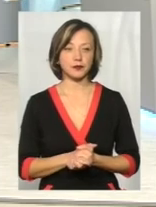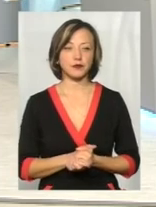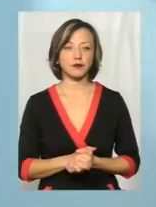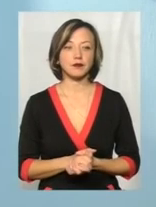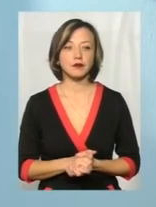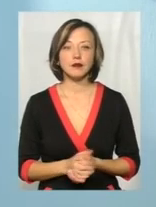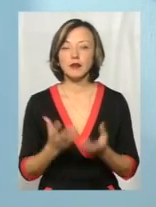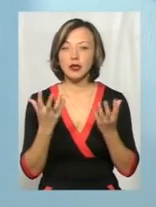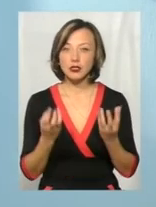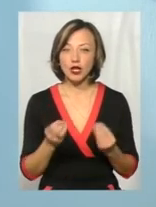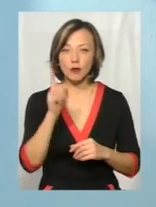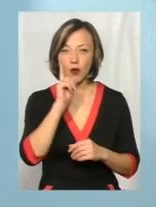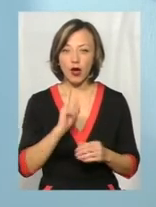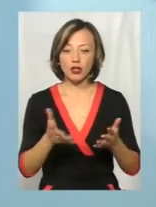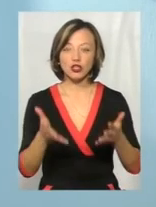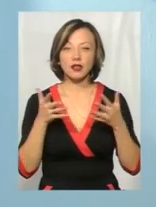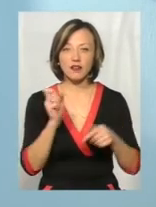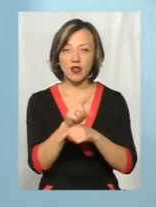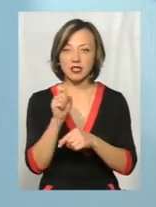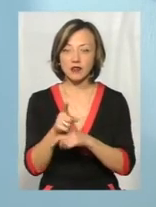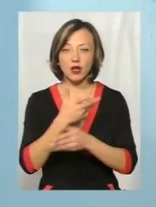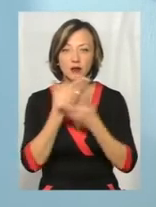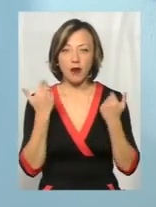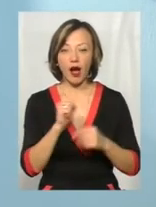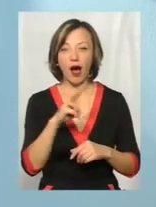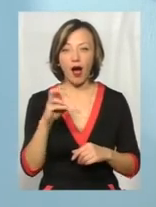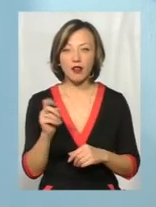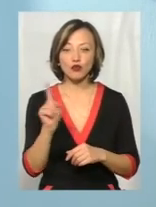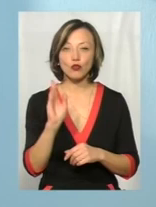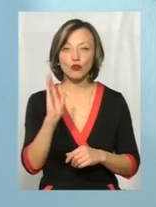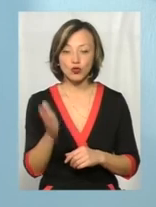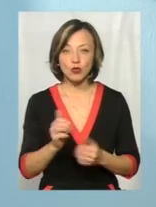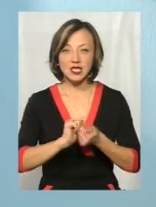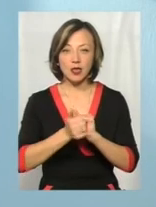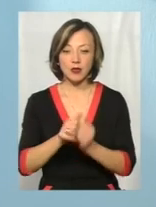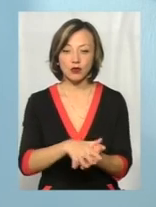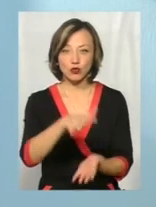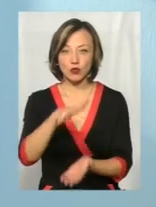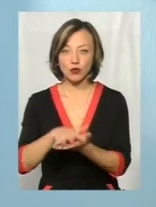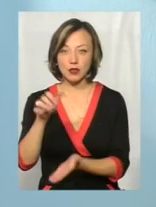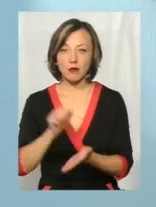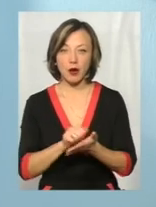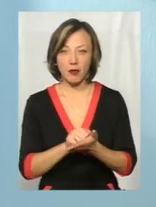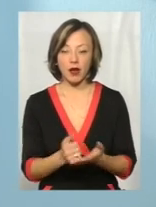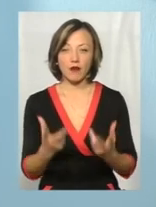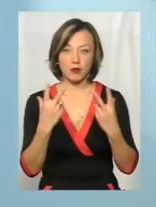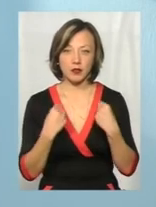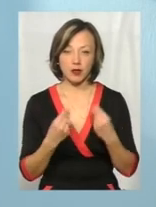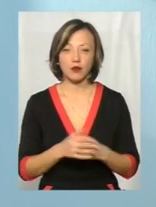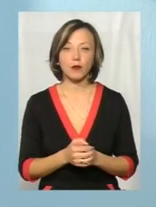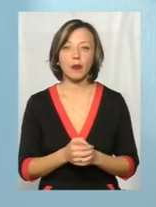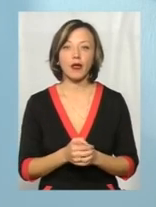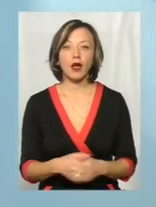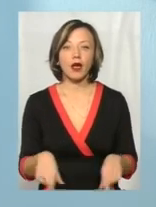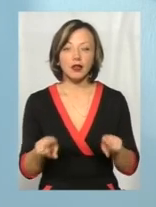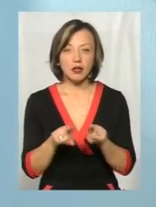Ще поки таких чітких вказівок немає, але те, що будуть замінені стоси паперів, це так нам обіцяють. І так само,